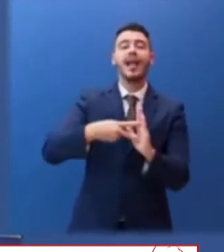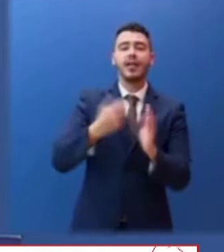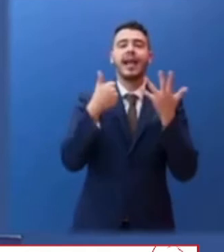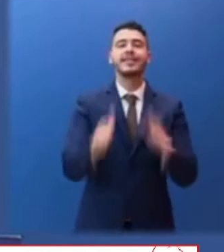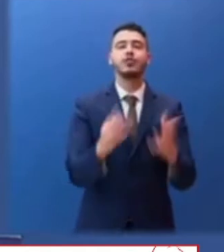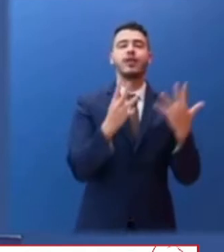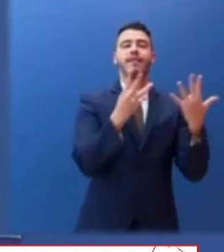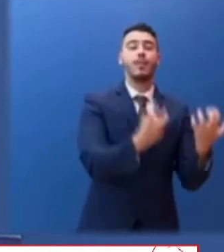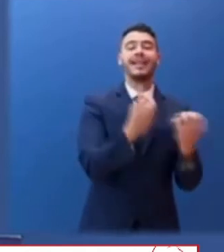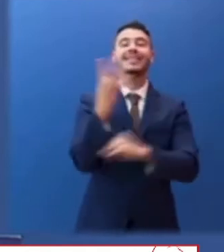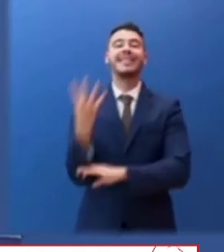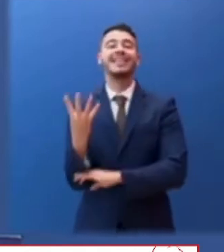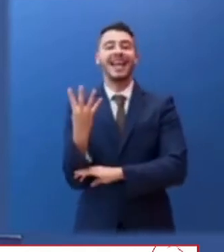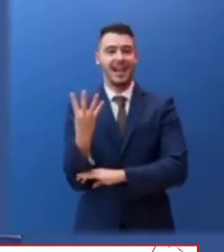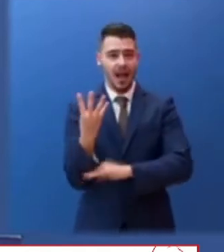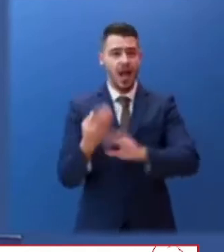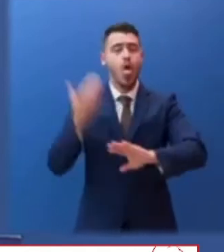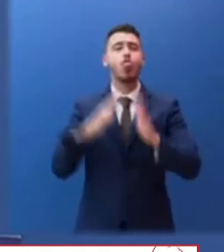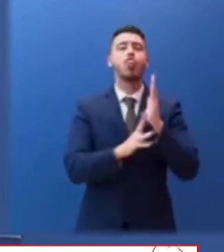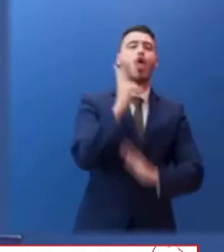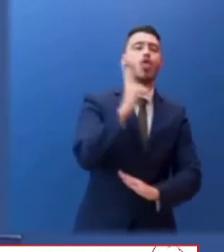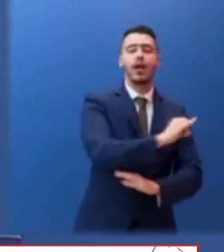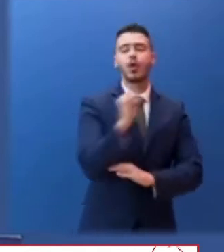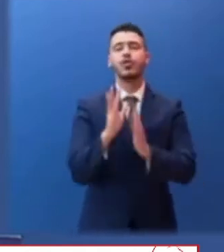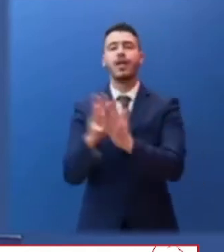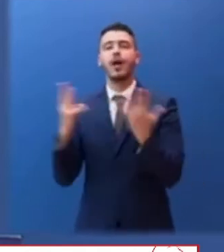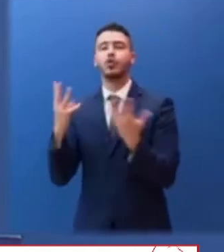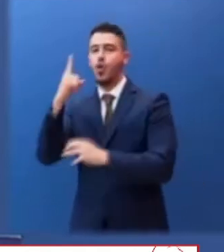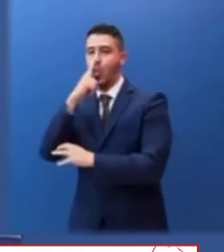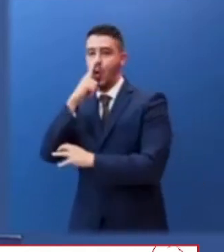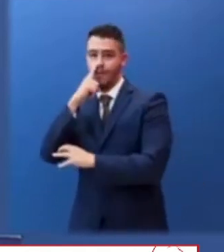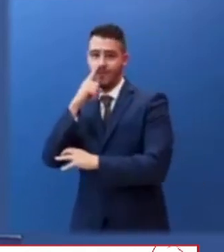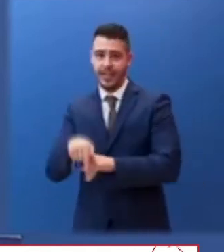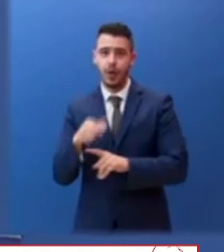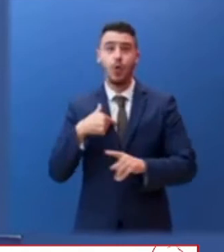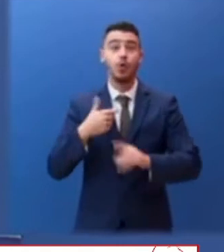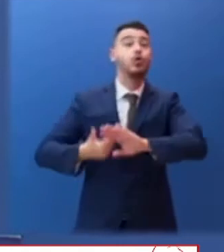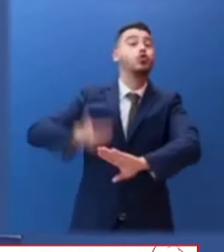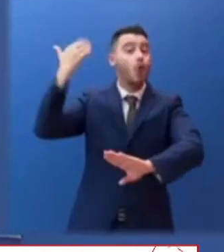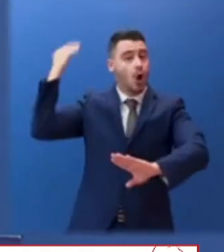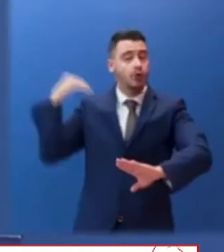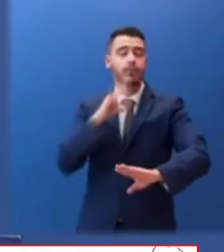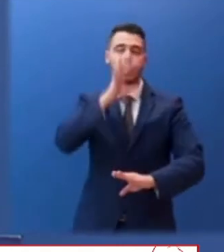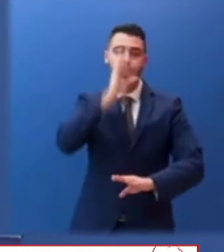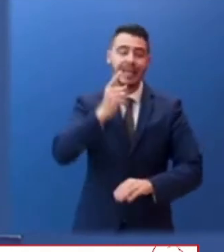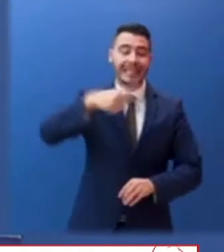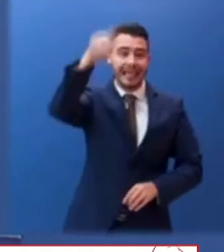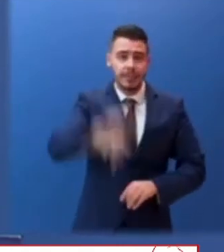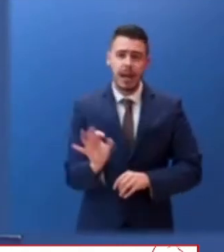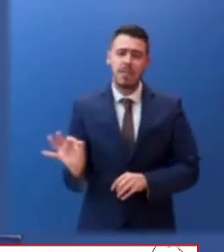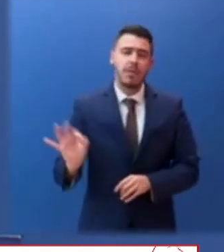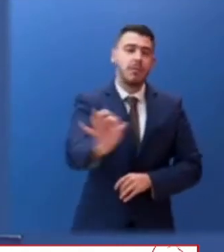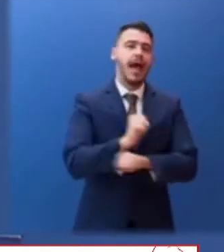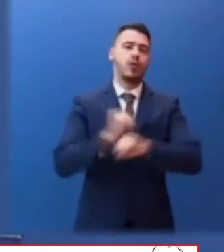2.674 κρουσμάτων στο διάστημα 12 έως 18 Νοεμβρίου, οπότε και σημειώθηκε ο υψηλότερος ημερήσιος αριθμός νέων